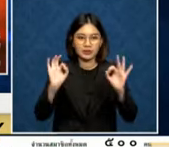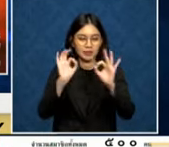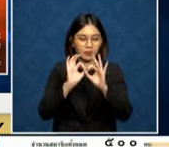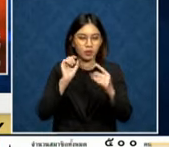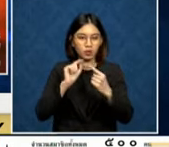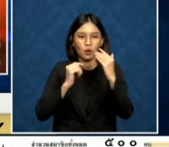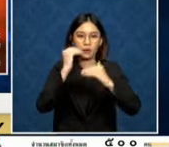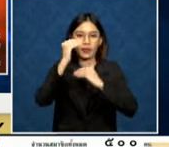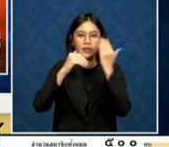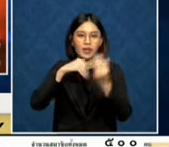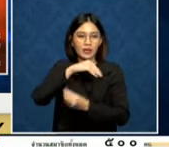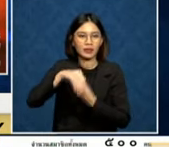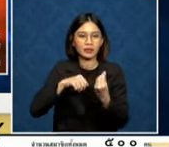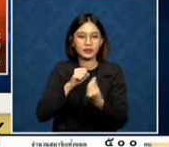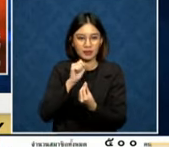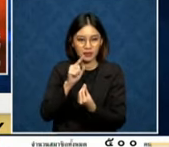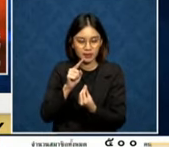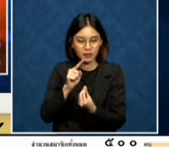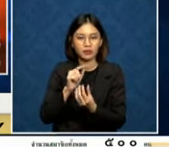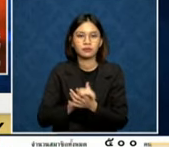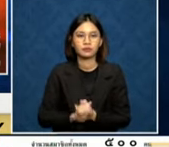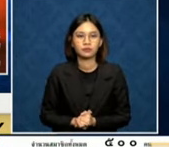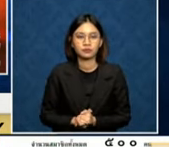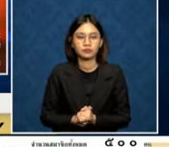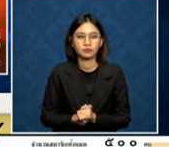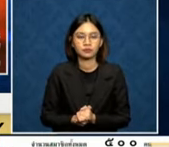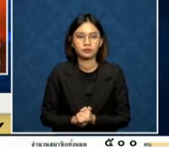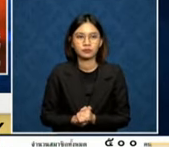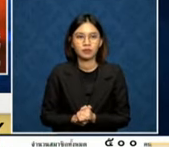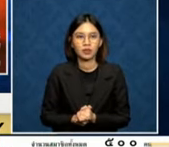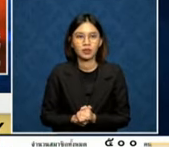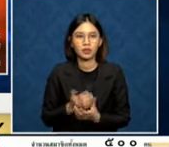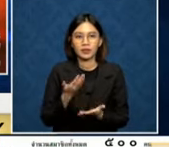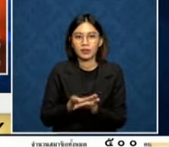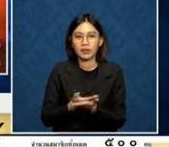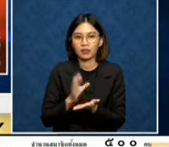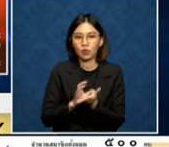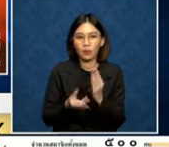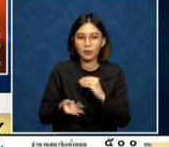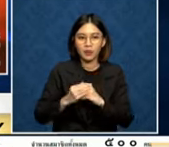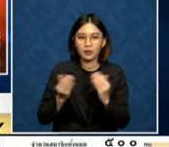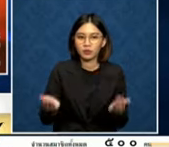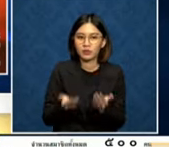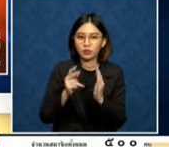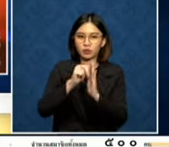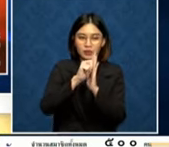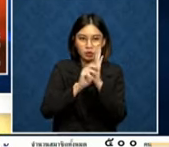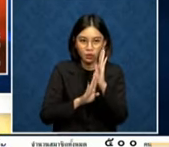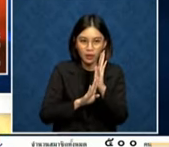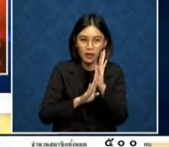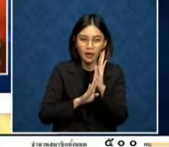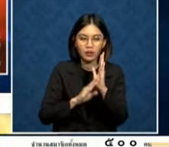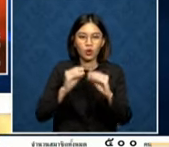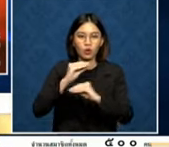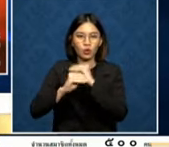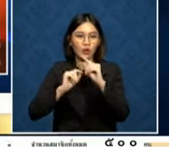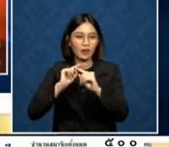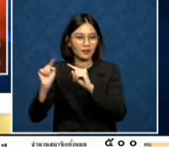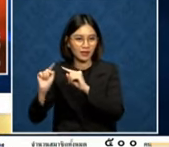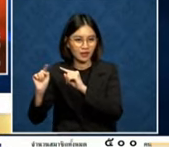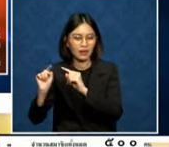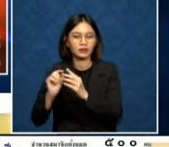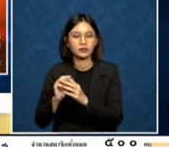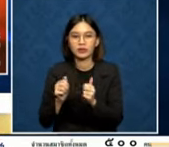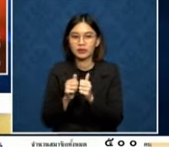ในการพัฒนาเศรษฐกิจของเราครับการเพิ่มงบประมาณและสนับสนุนนโยบายนะครับและโครงการที่มีประสิทธิภาพ